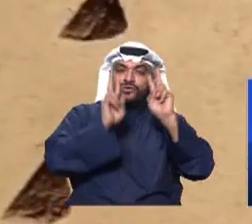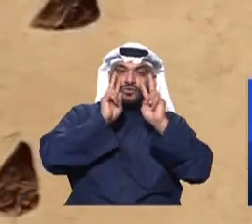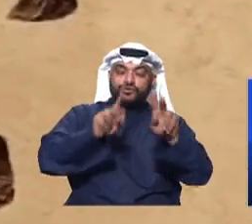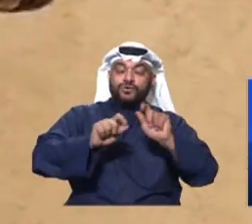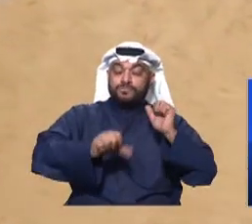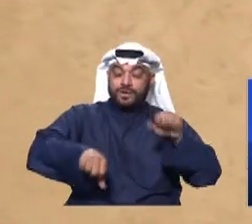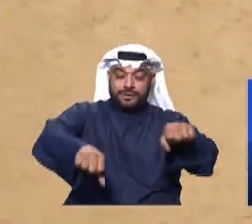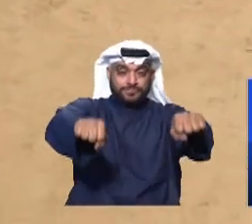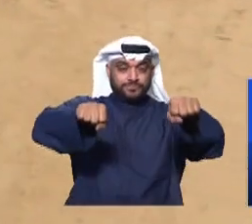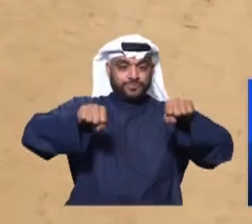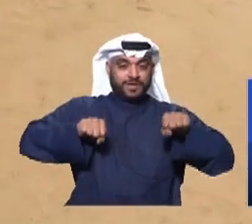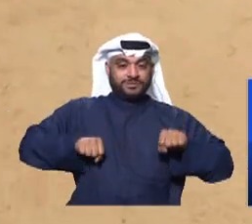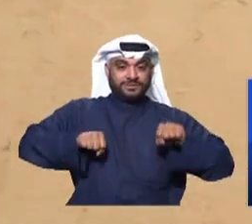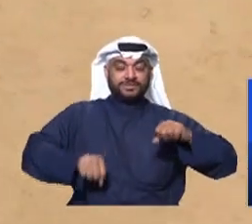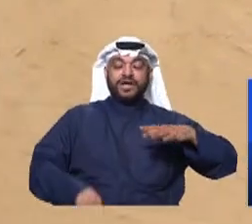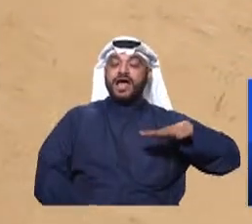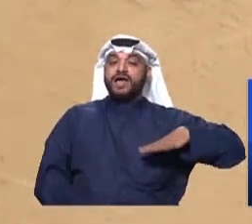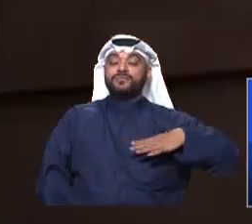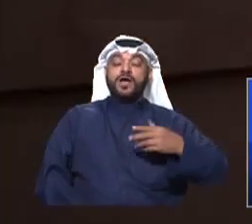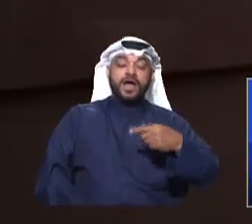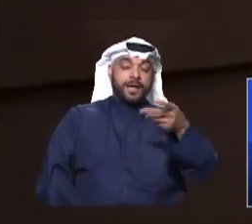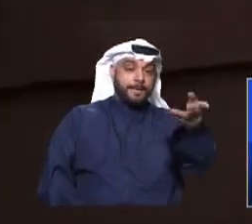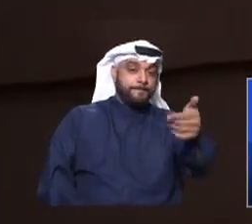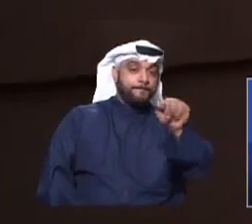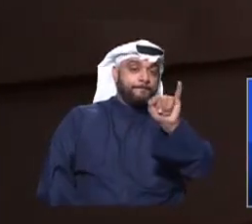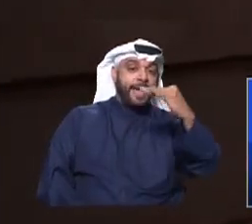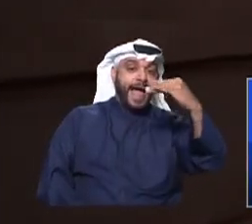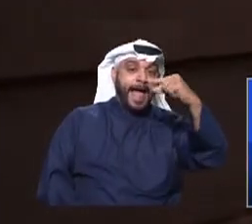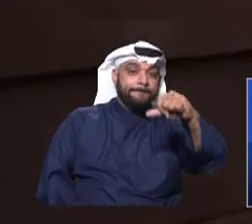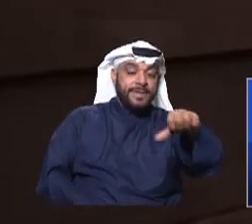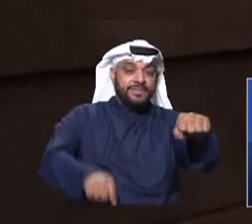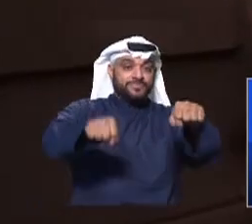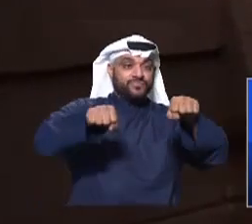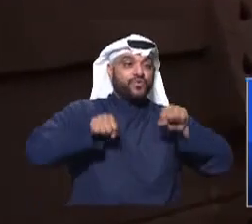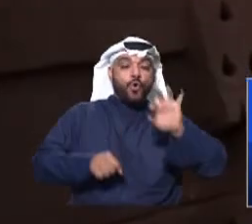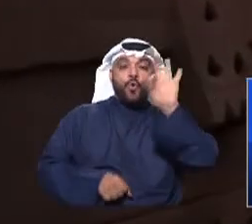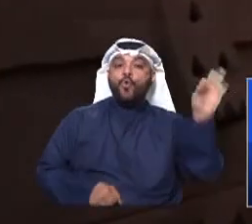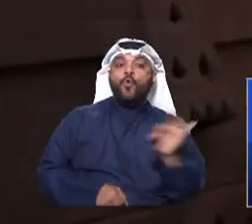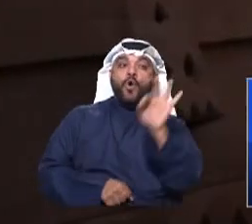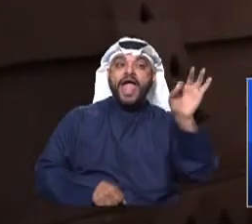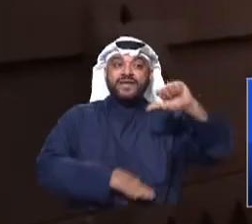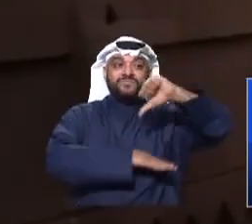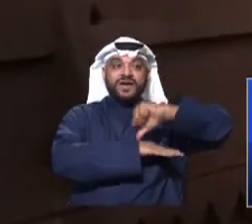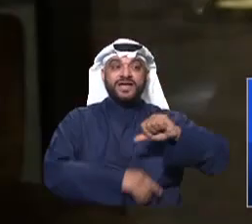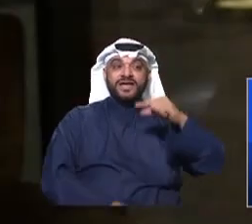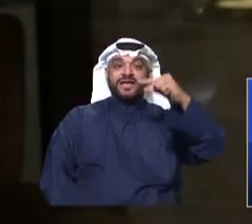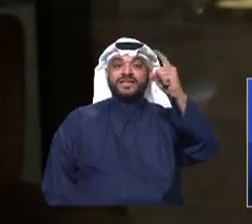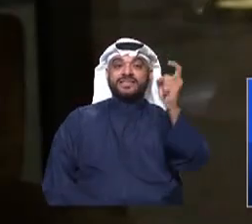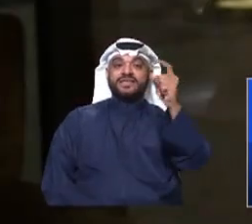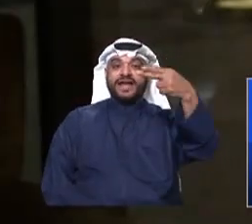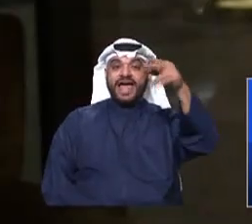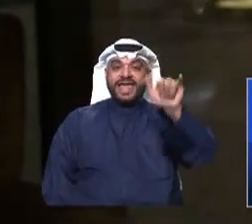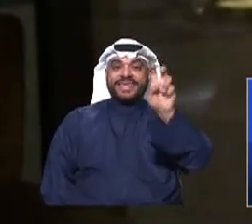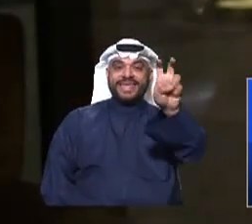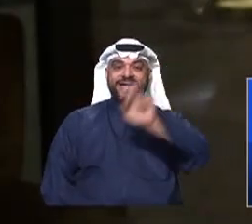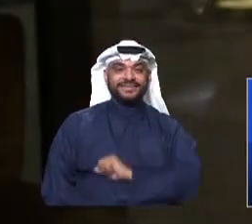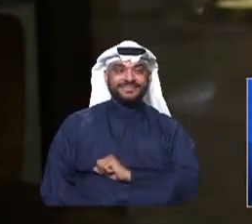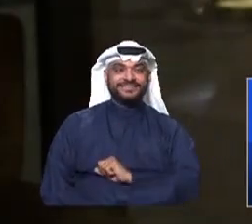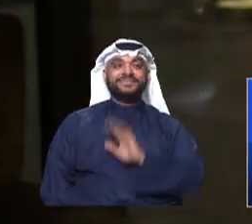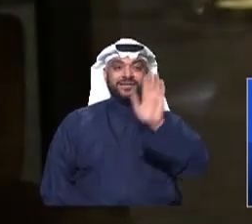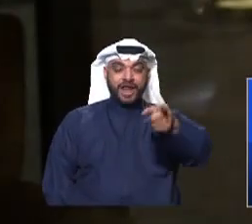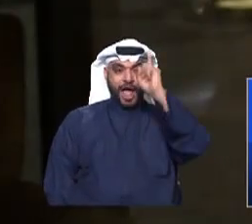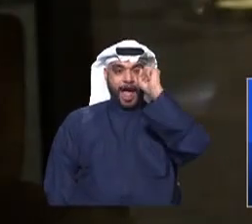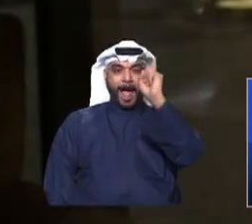تولي الإمام محمد بن سعود الحكم في الدرعية. صدور الأمر الملكي من قبل الملك سلمان حفظه